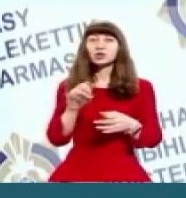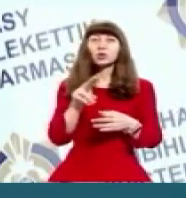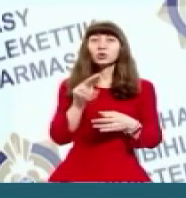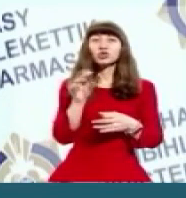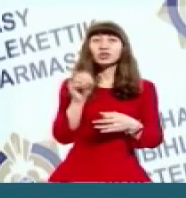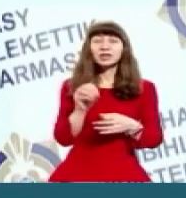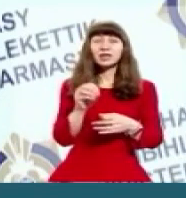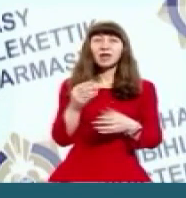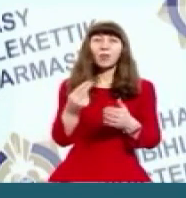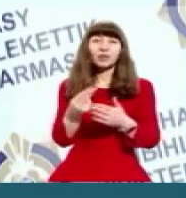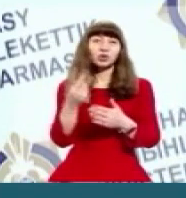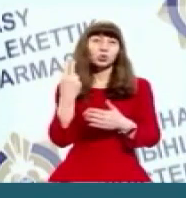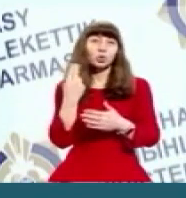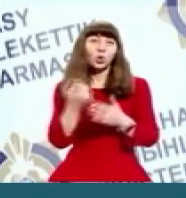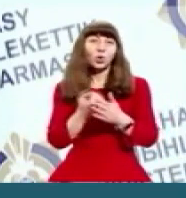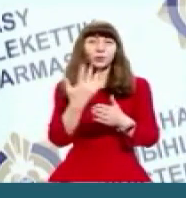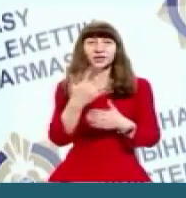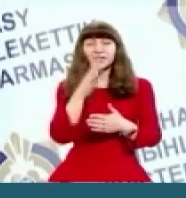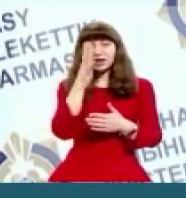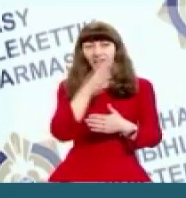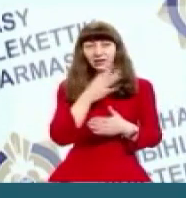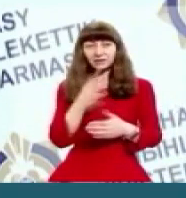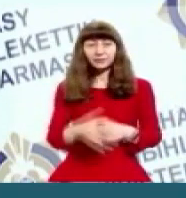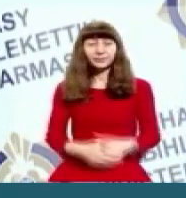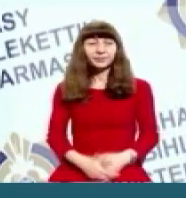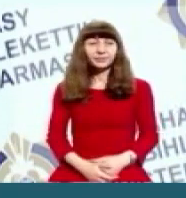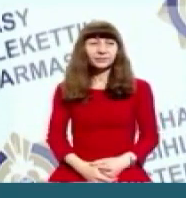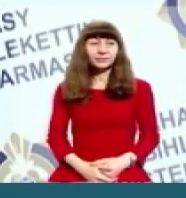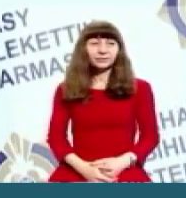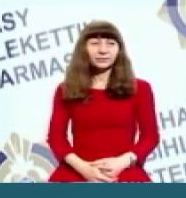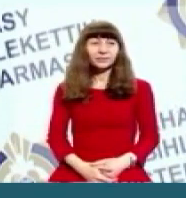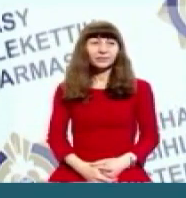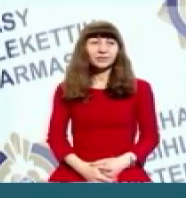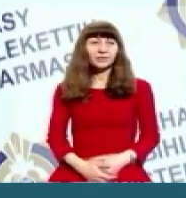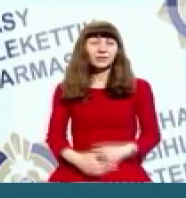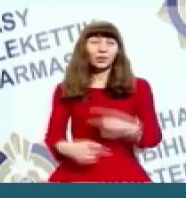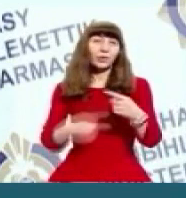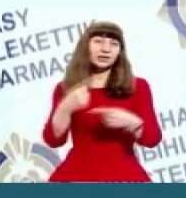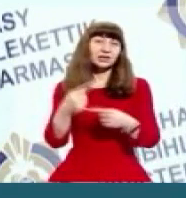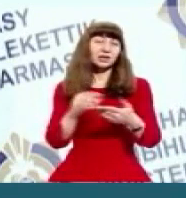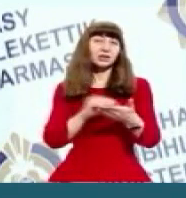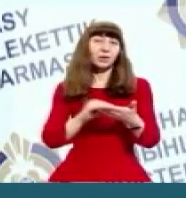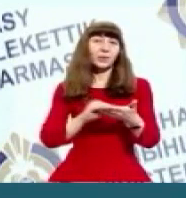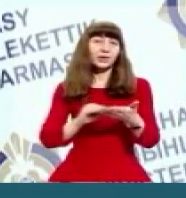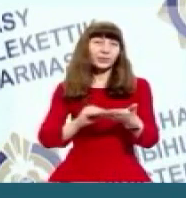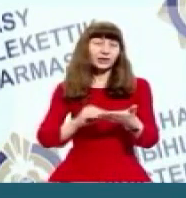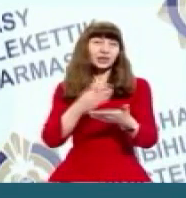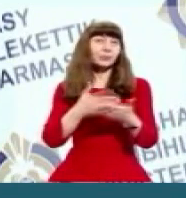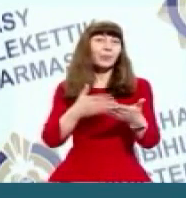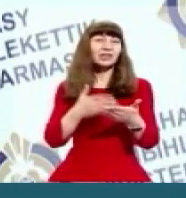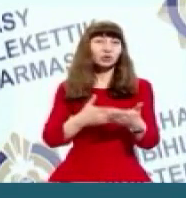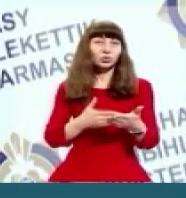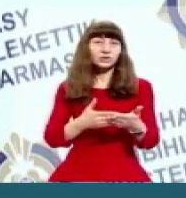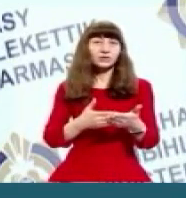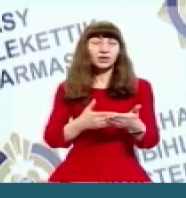на оплату долга до 5 лет при наличии стабильного дохода. Последствия применения банкротства – это